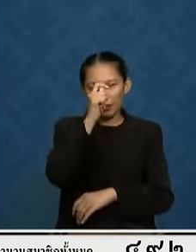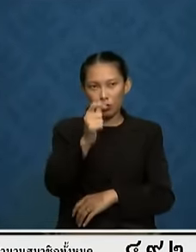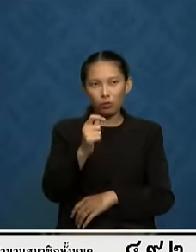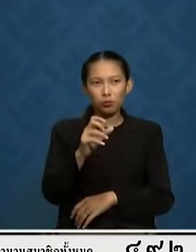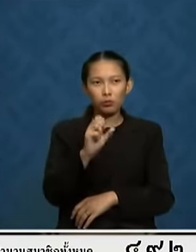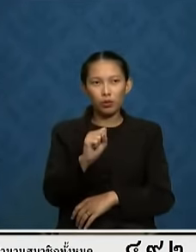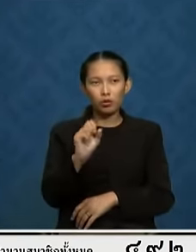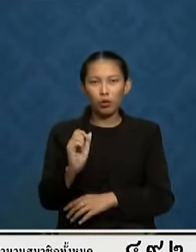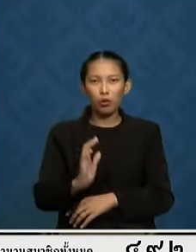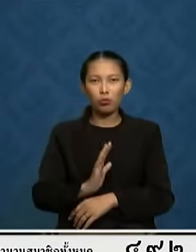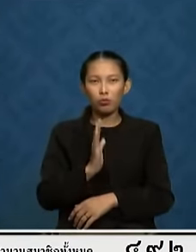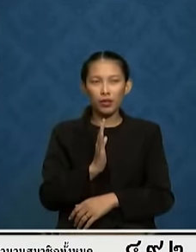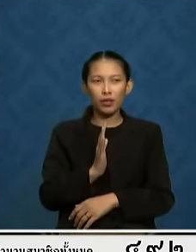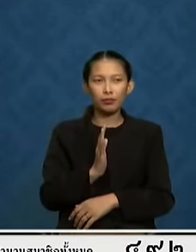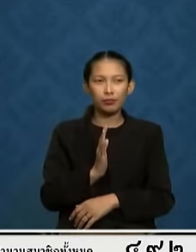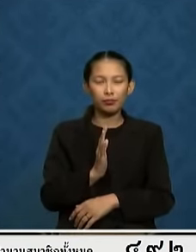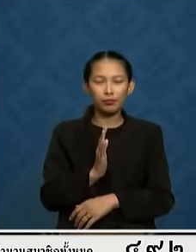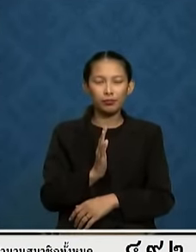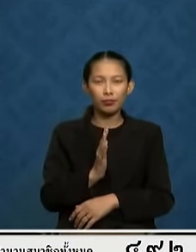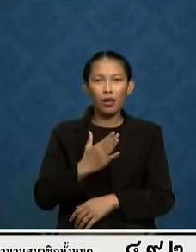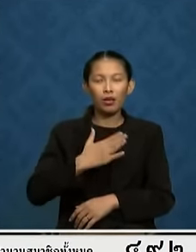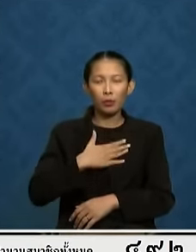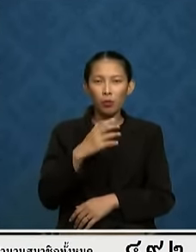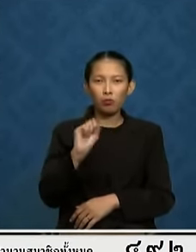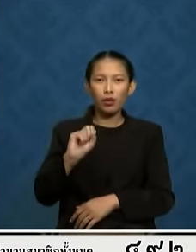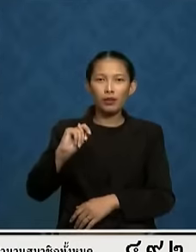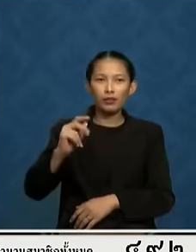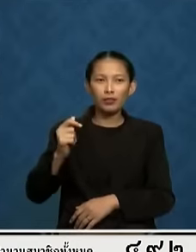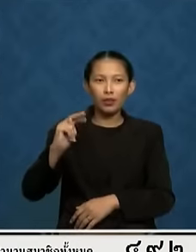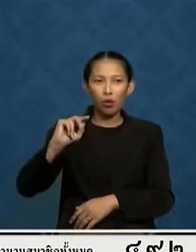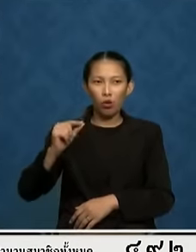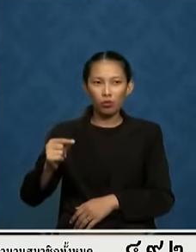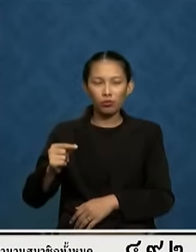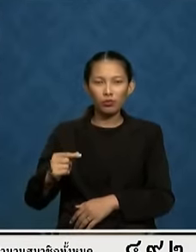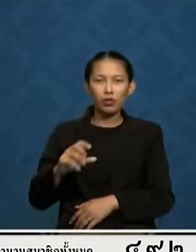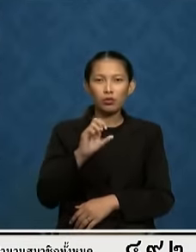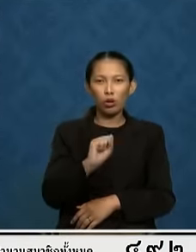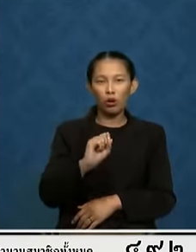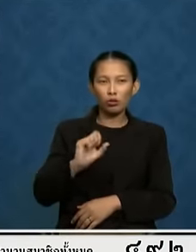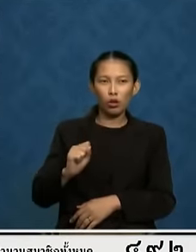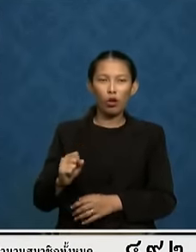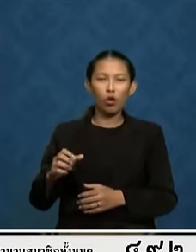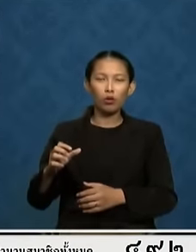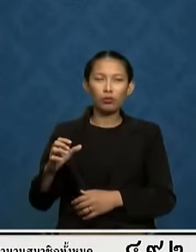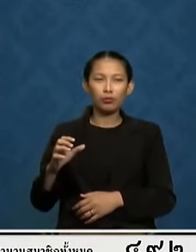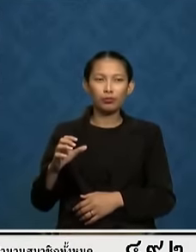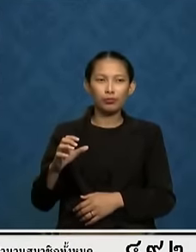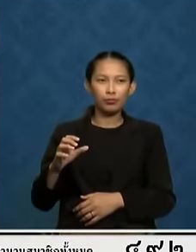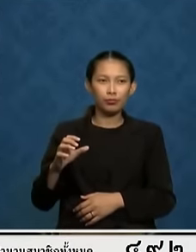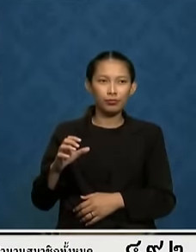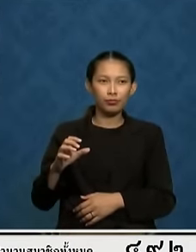ท่านสมาชิกผู้มีเกียรติกระผมสนองเทพสรณรงค์สมาชิกสภาผู้แทน